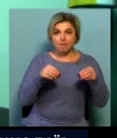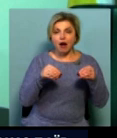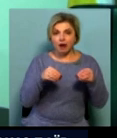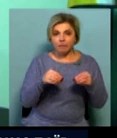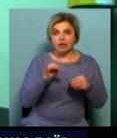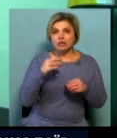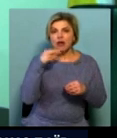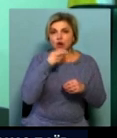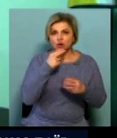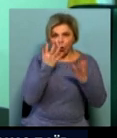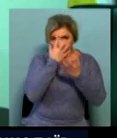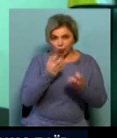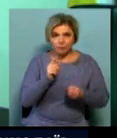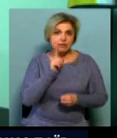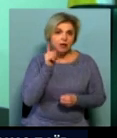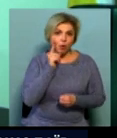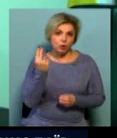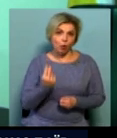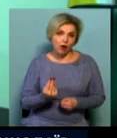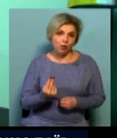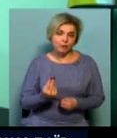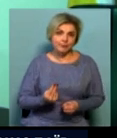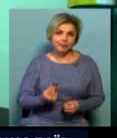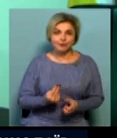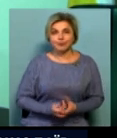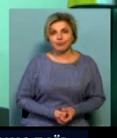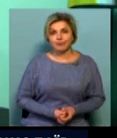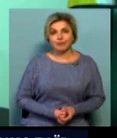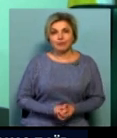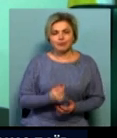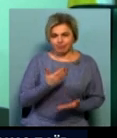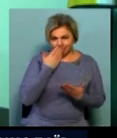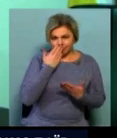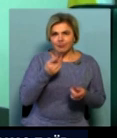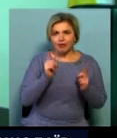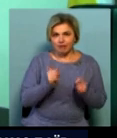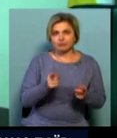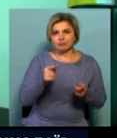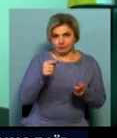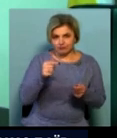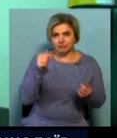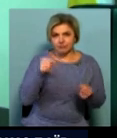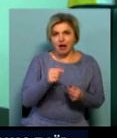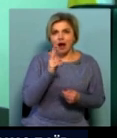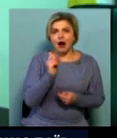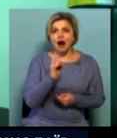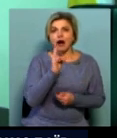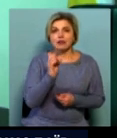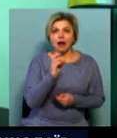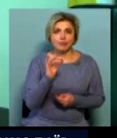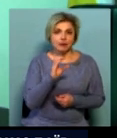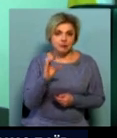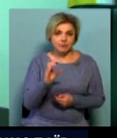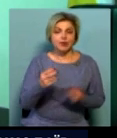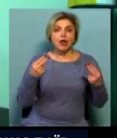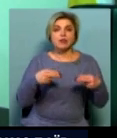з речовиною темно-зеленого кольору, з характерним запахом канабісу. після чого Миколаївською